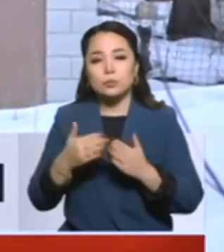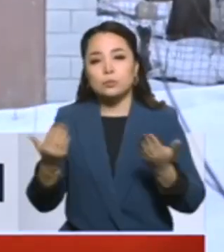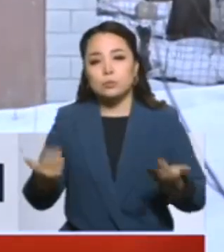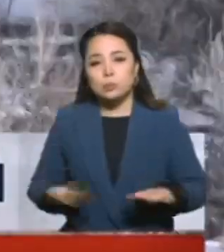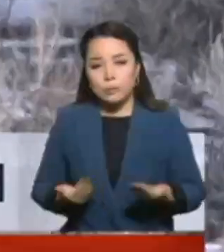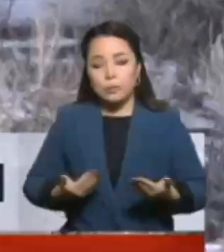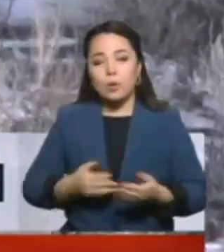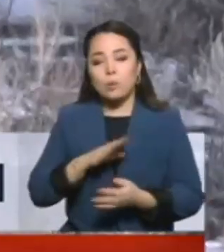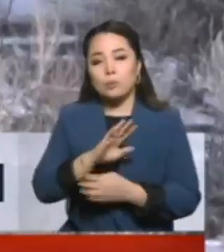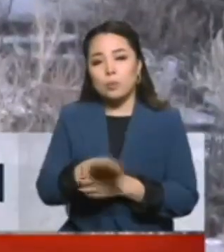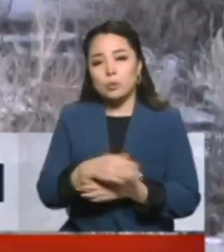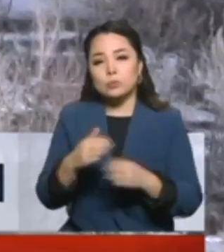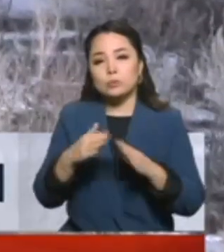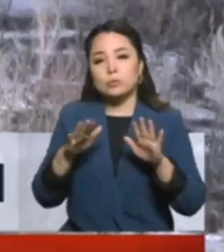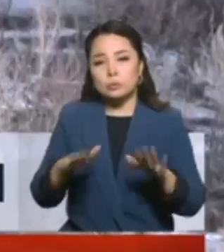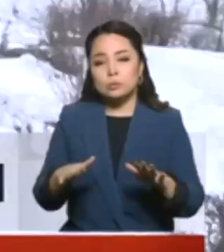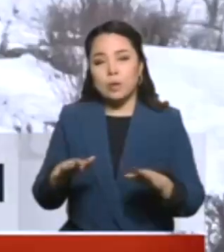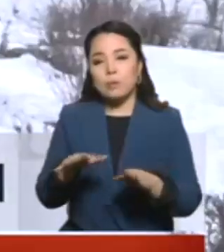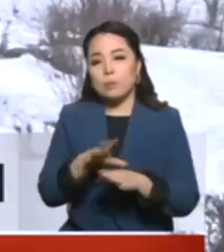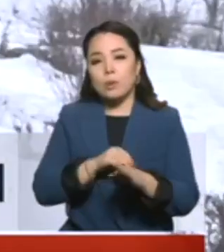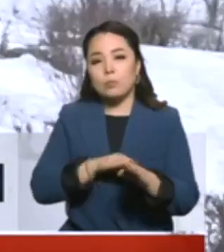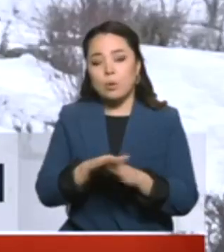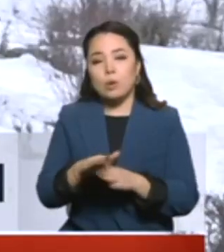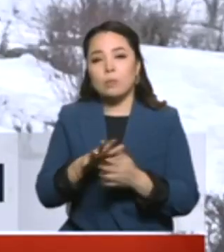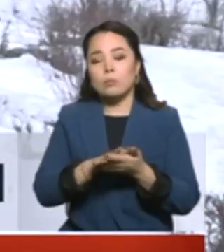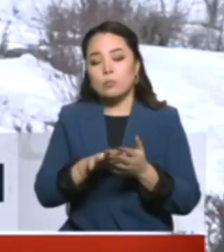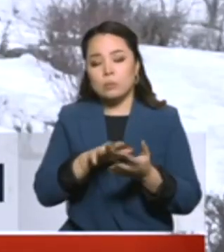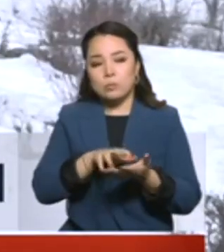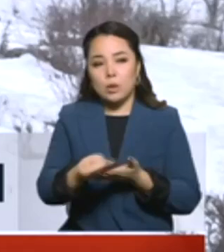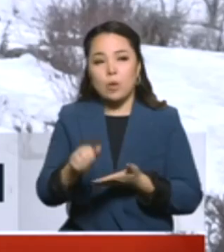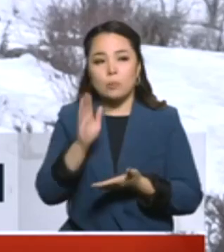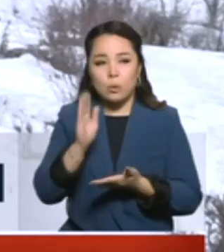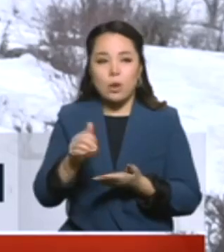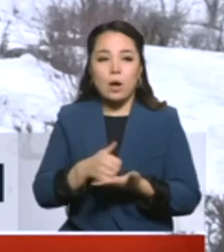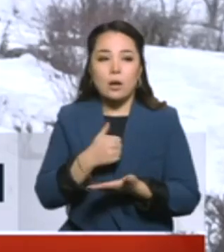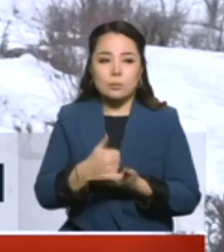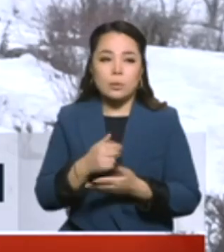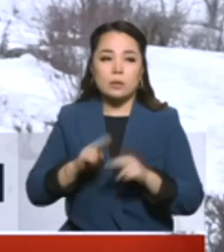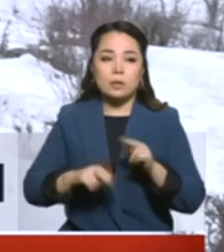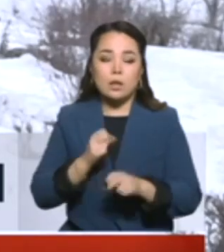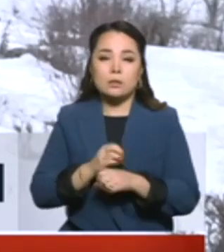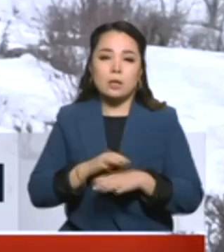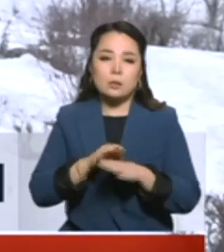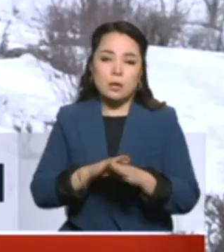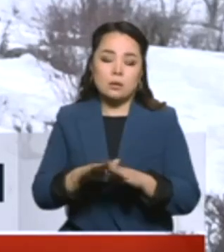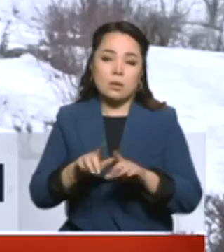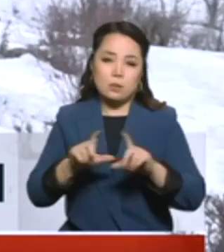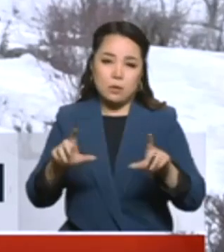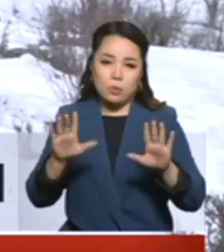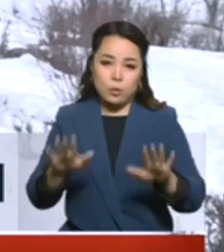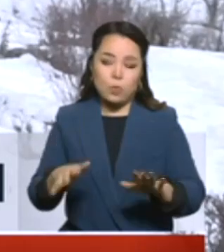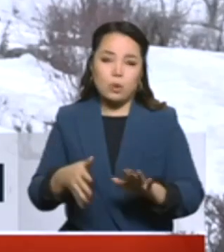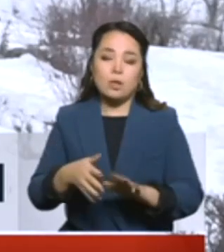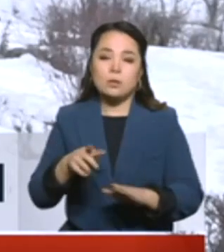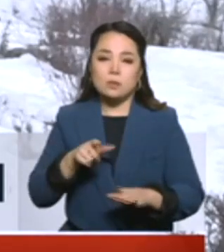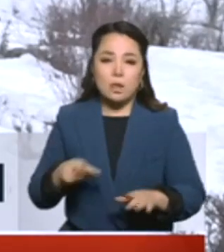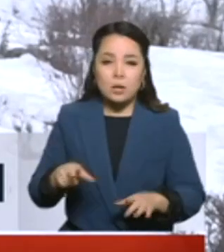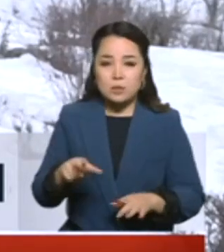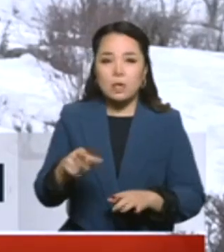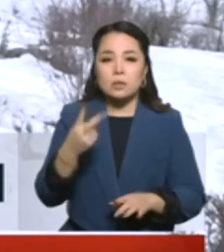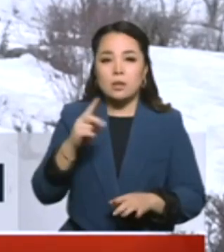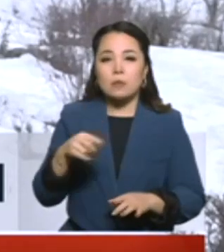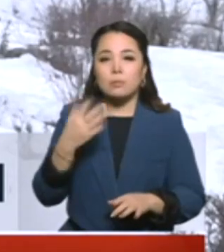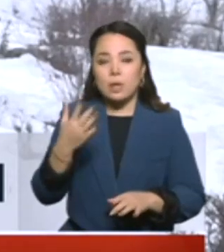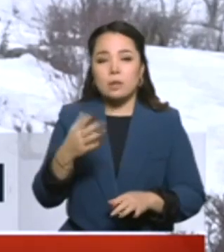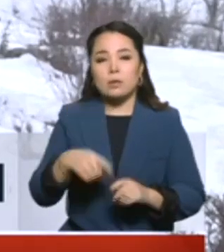men bos tırgan ğimarattar tüel buzulat. Akimşilik ğimarattar salınat. Trassanın uzunluğu 2-5